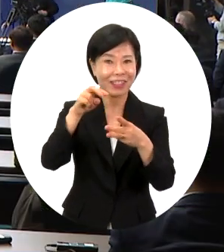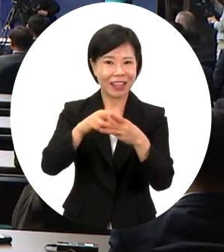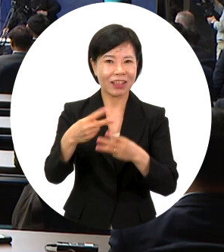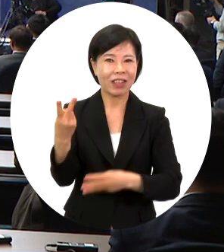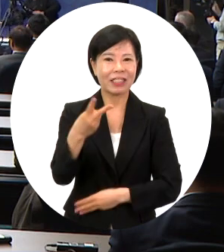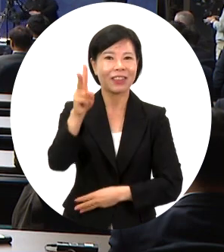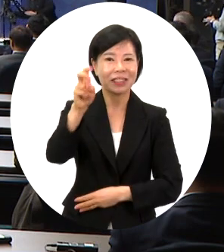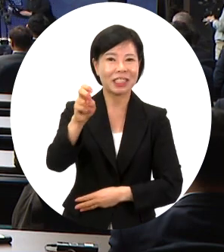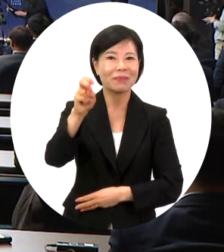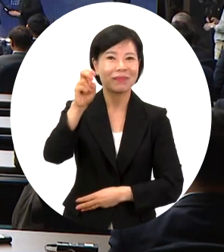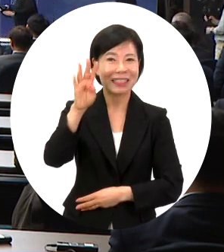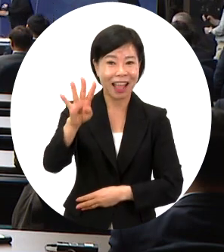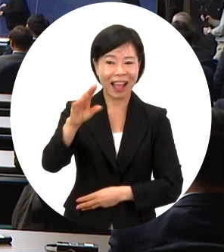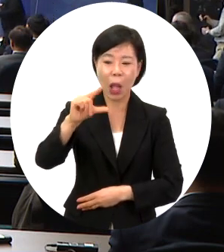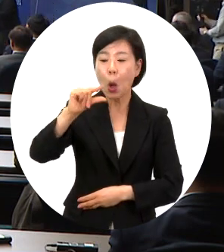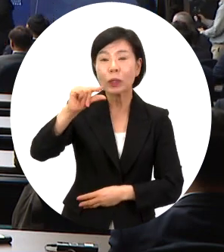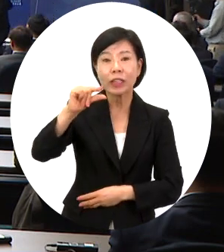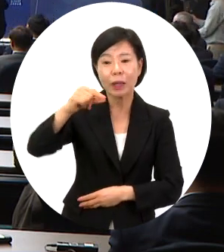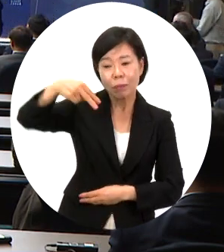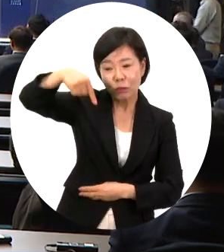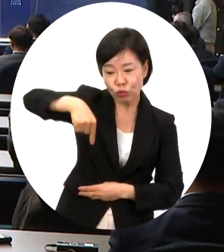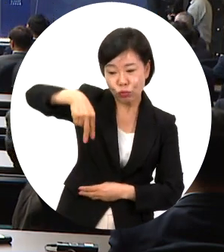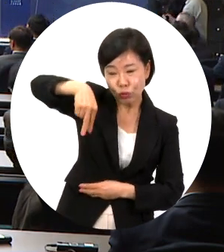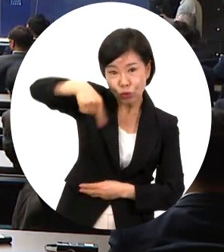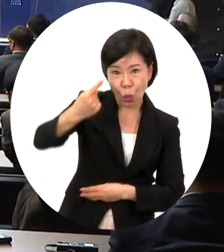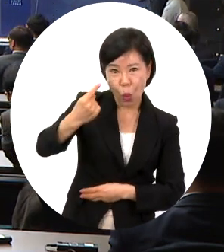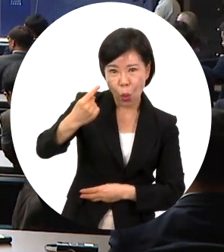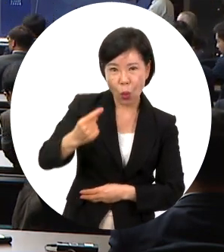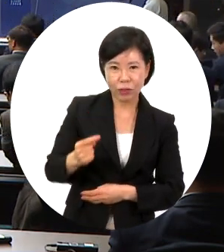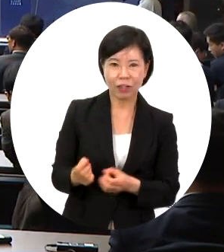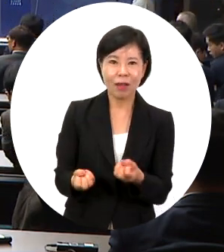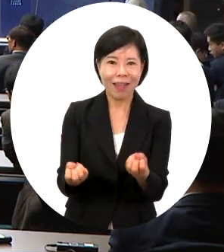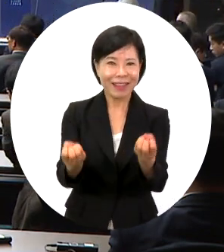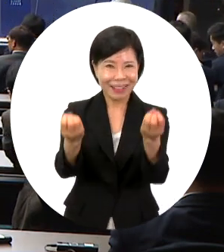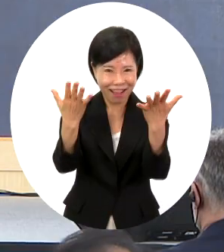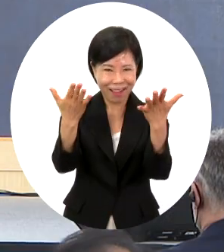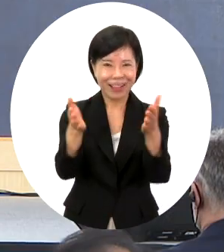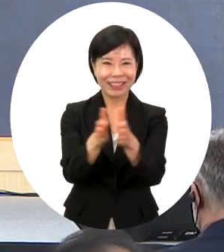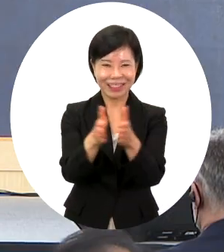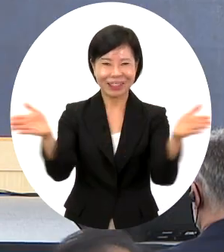센터에서 2024 그린 수소 글로벌 포럼 위드 분산 에너지 포럼을 개최합니다.